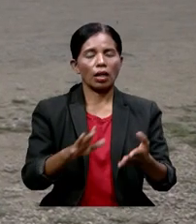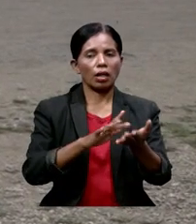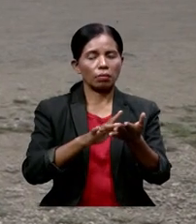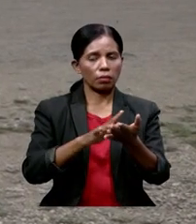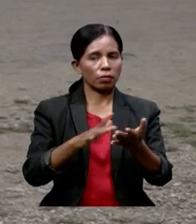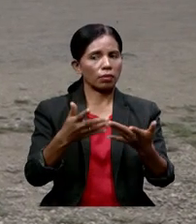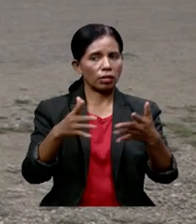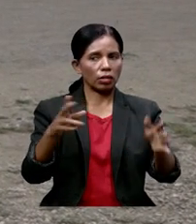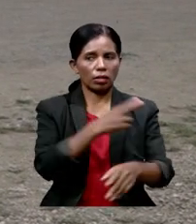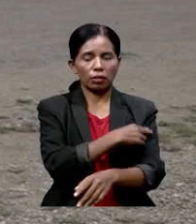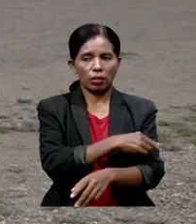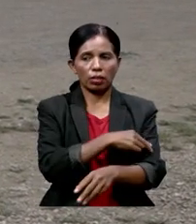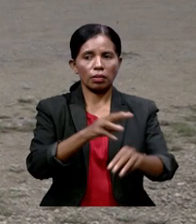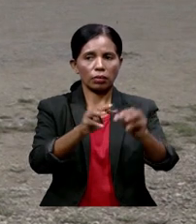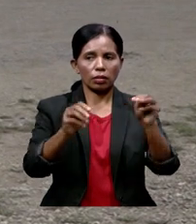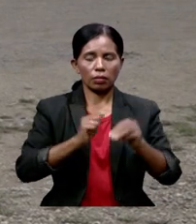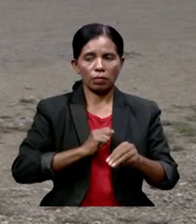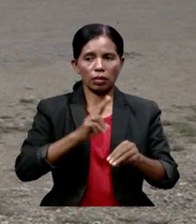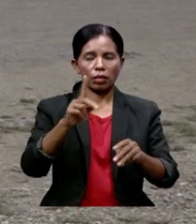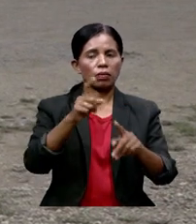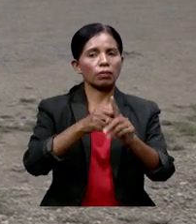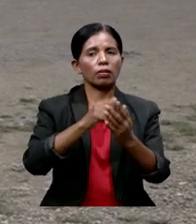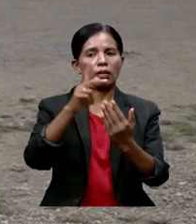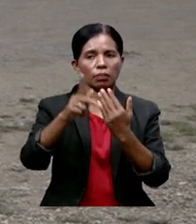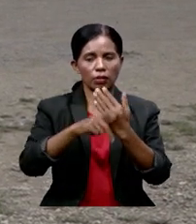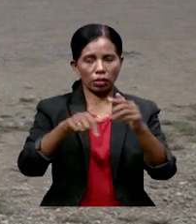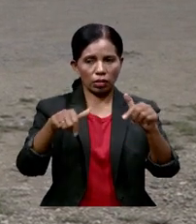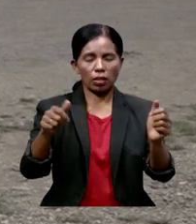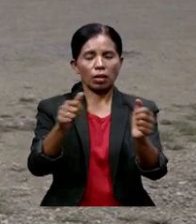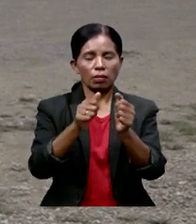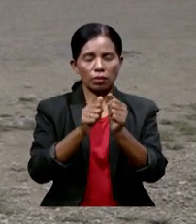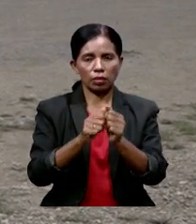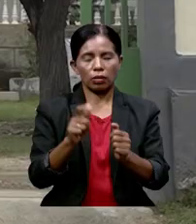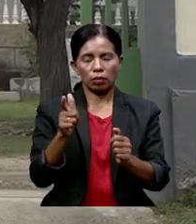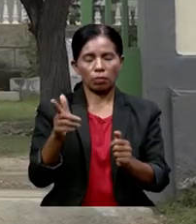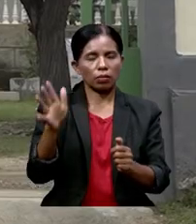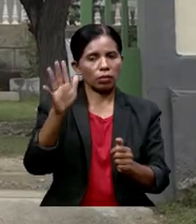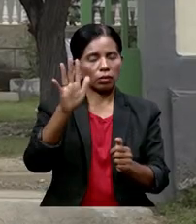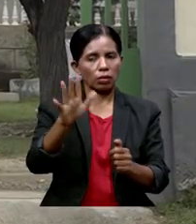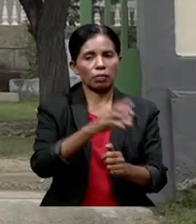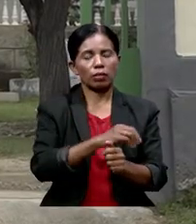iha centro saúde municipio Aileu iha fulan abril ne hamutuk item ruanulu resin lima no